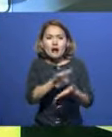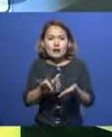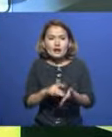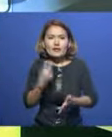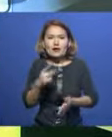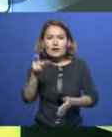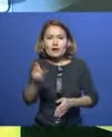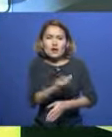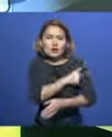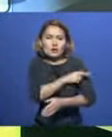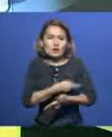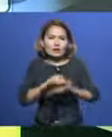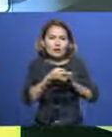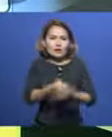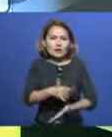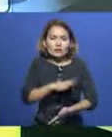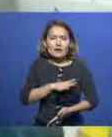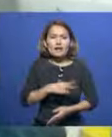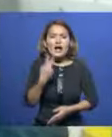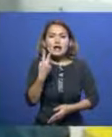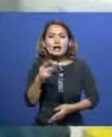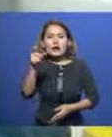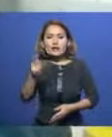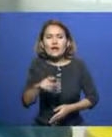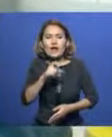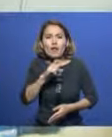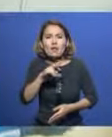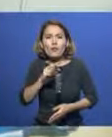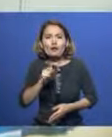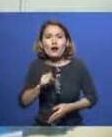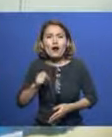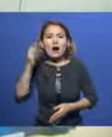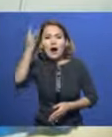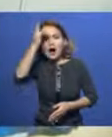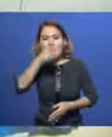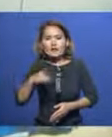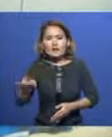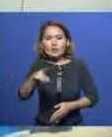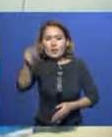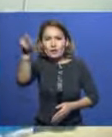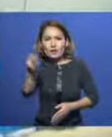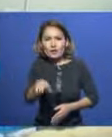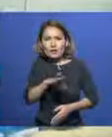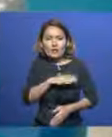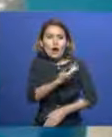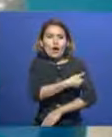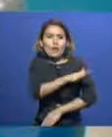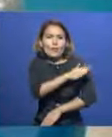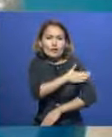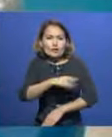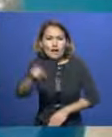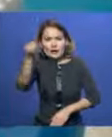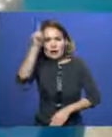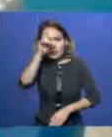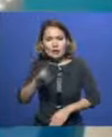жұқтырды деген күдікпен ауруханаға түсті. Екеуде Эболаның таралған жері Батыс Африкадан жақында оралған. Ал Польшаға Германиядан келген